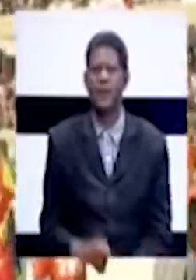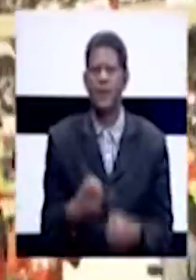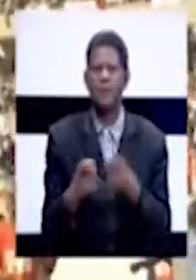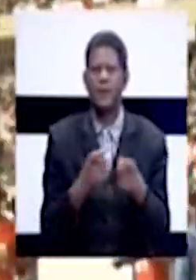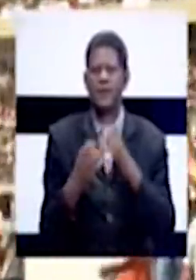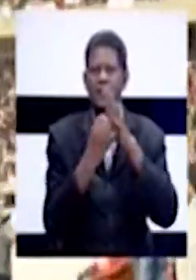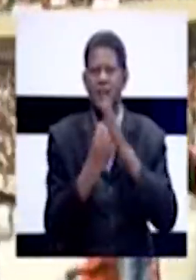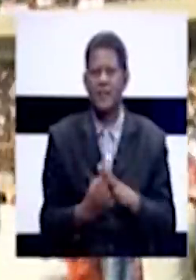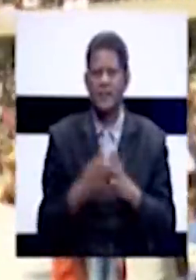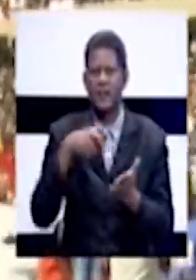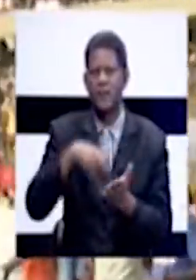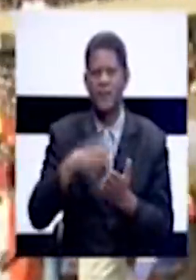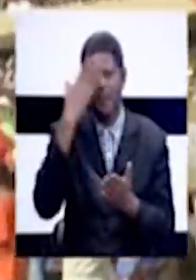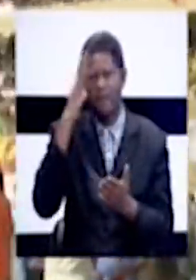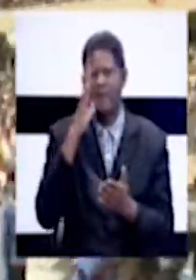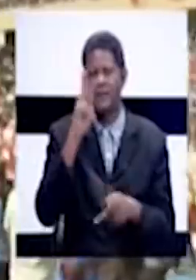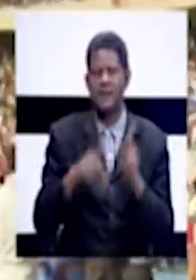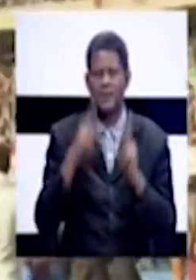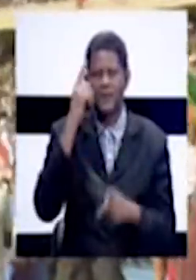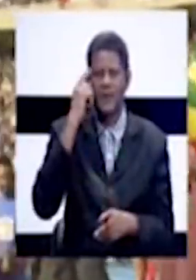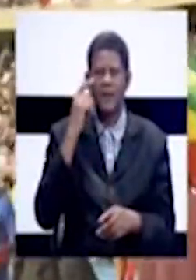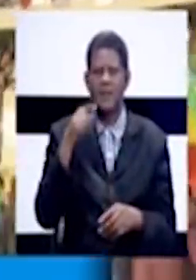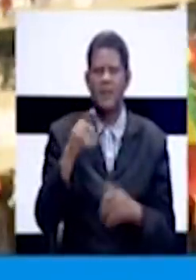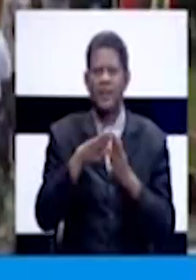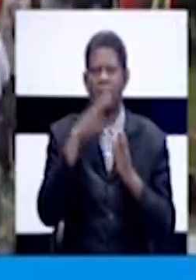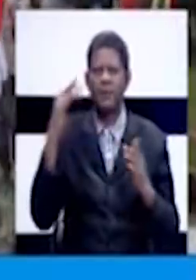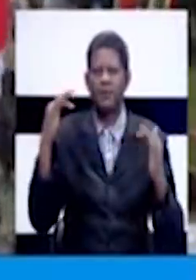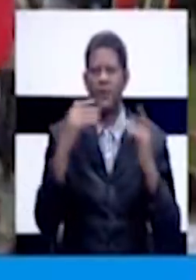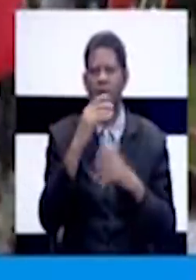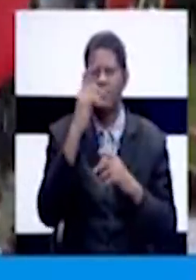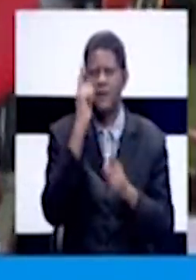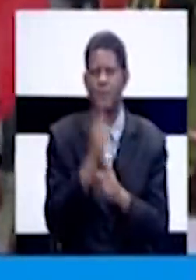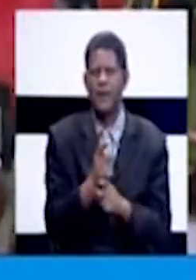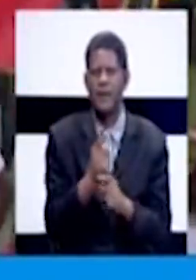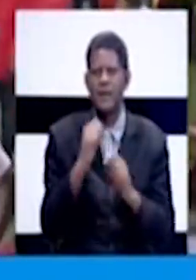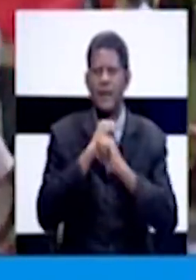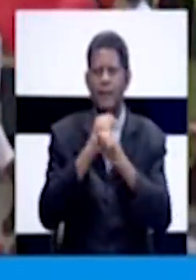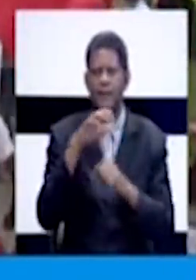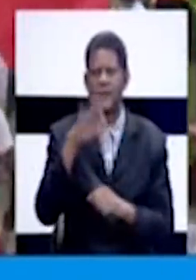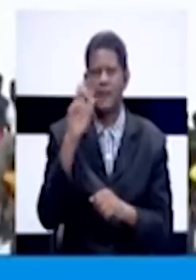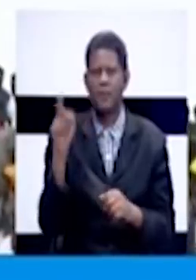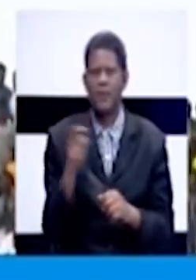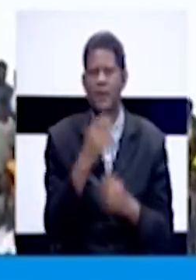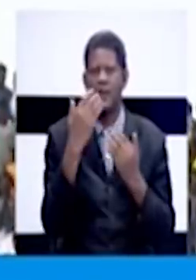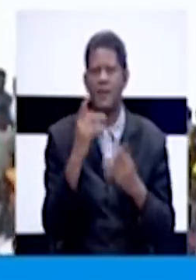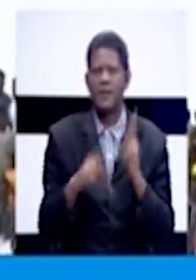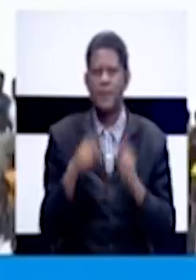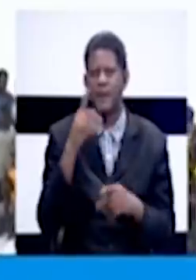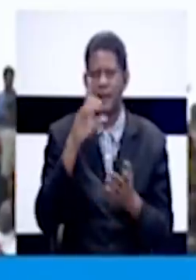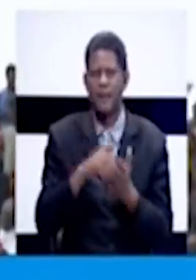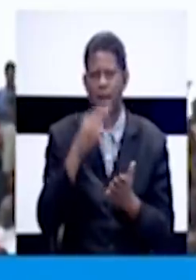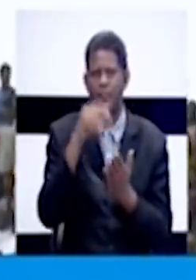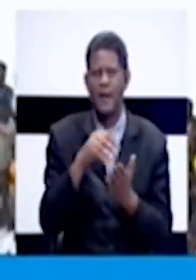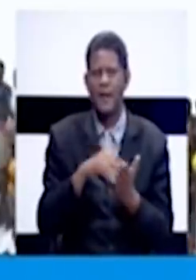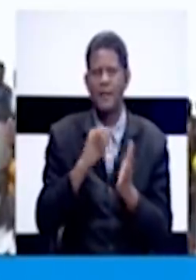ንመግዛእትን ጭቆናን ተንበርኪኹ ዘይፈልጥ ህዝቢ ትግራይ ንዝተኸፈተሉ ኩናት ብዝግባእ እናመከተ ዝርከብ ኮይኑ ህዝቢ ከተማ መቐለ